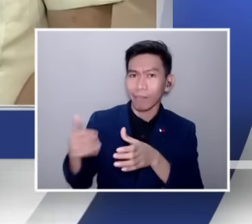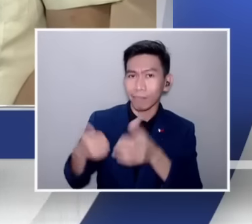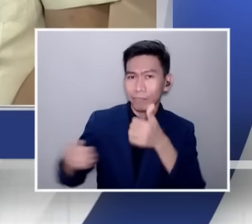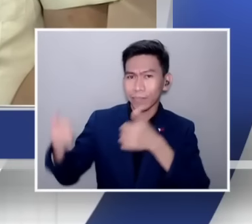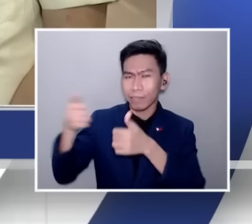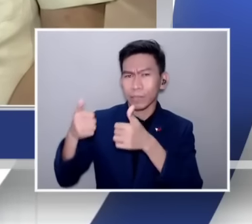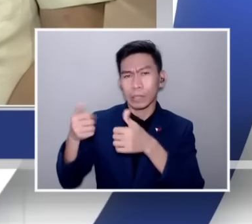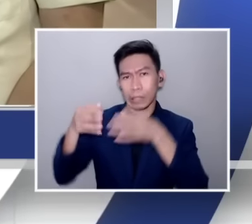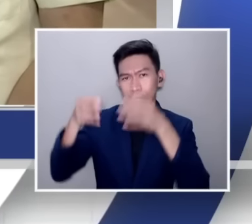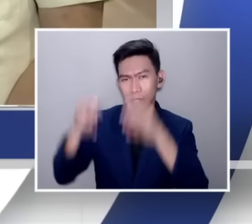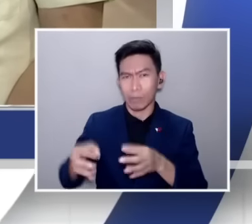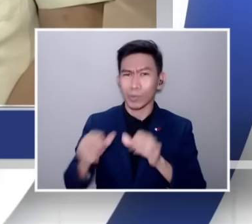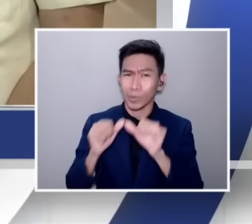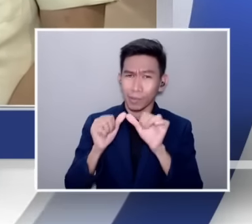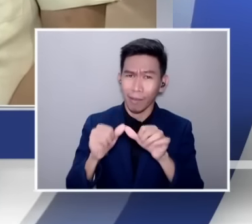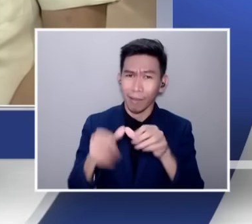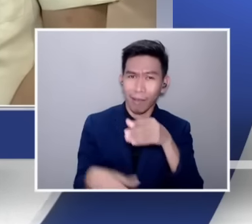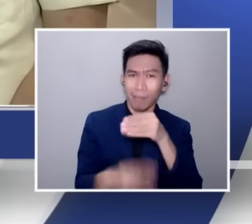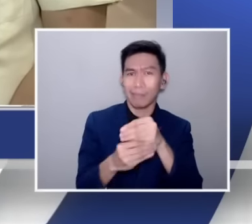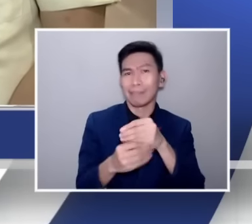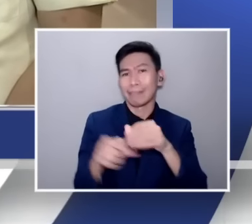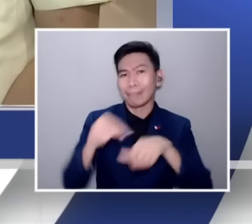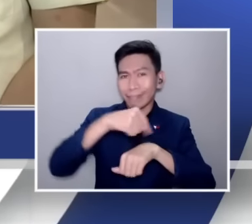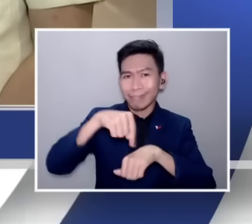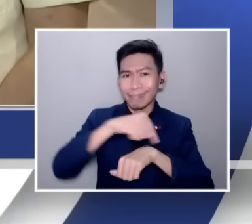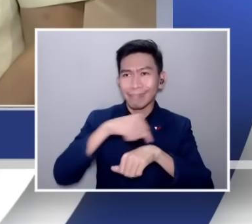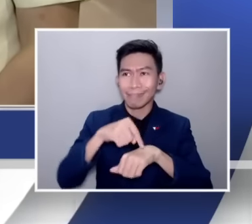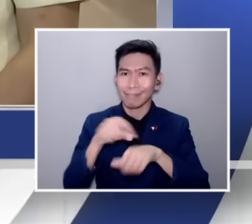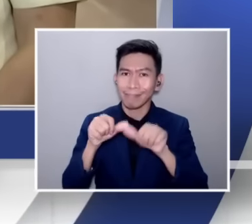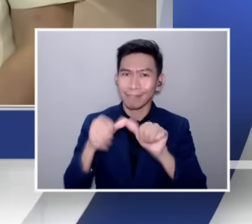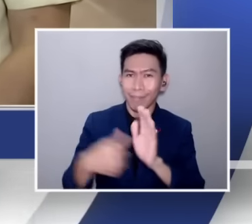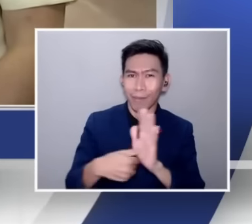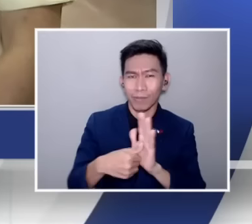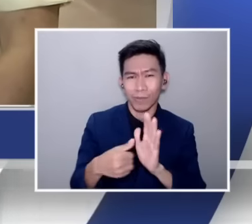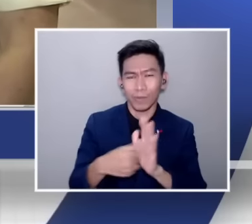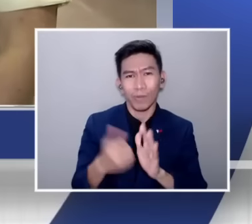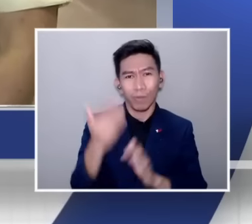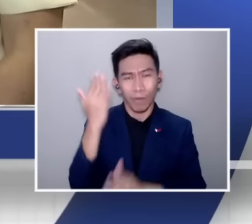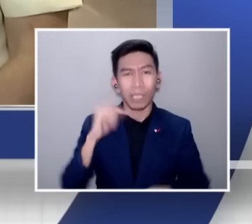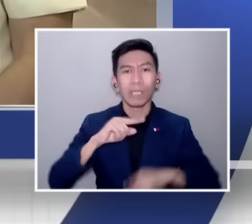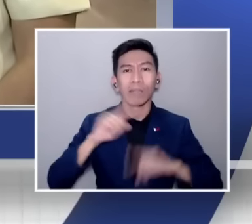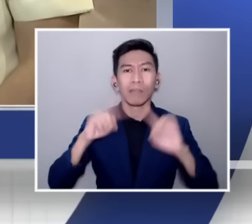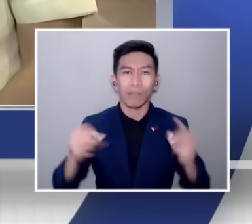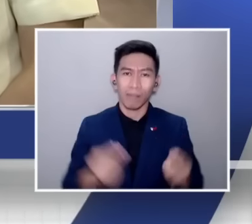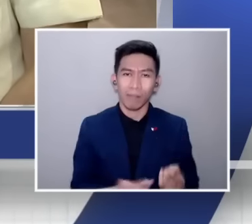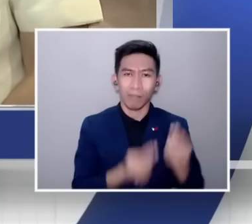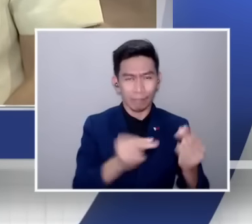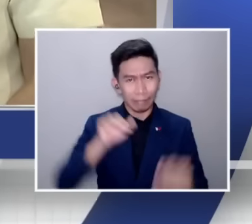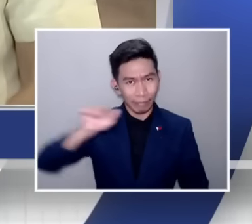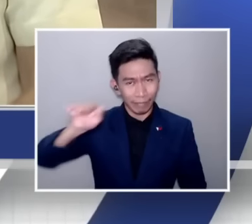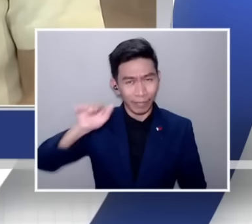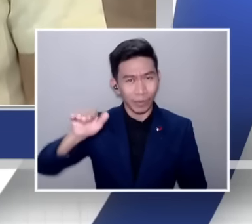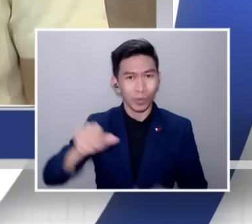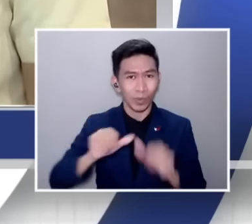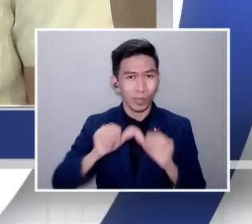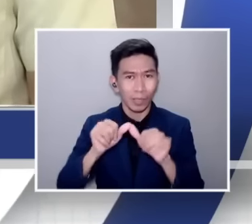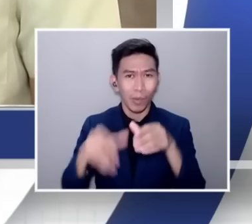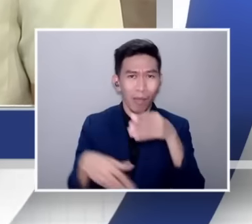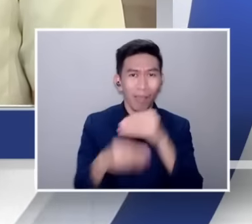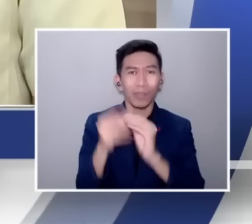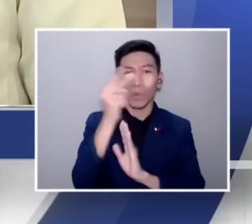po ang hinihingi. Iba't ibang kandidato na ang nananawagan na i-extend ng 2 oras. And mind you, Commissioner, na